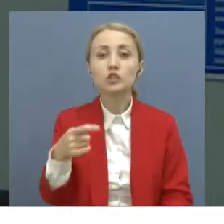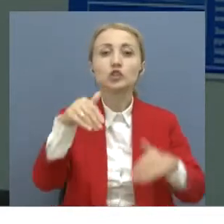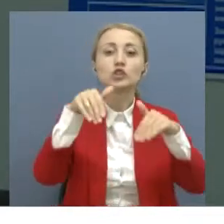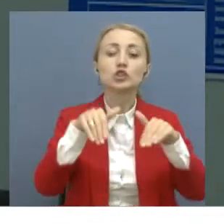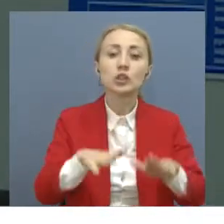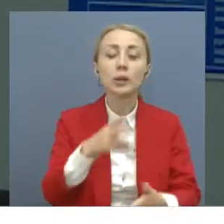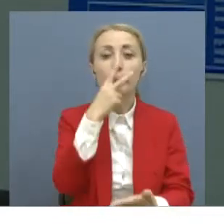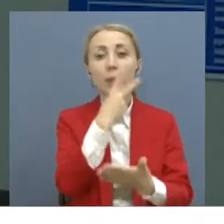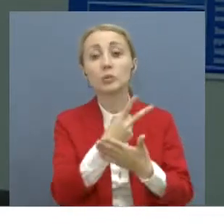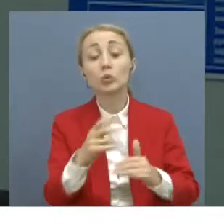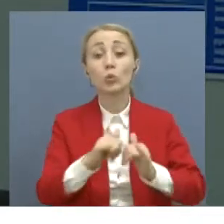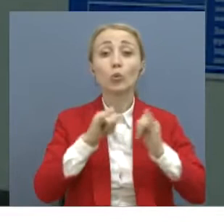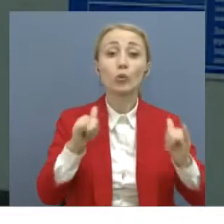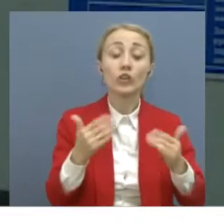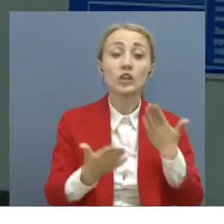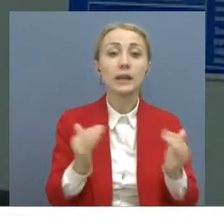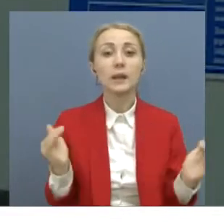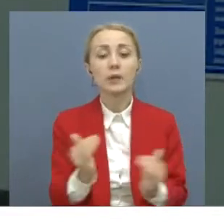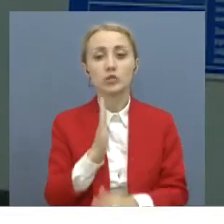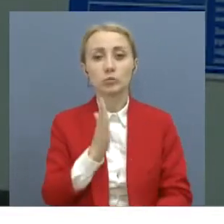болатыны эпидемиялық ахуалға байланысты болады.